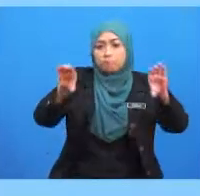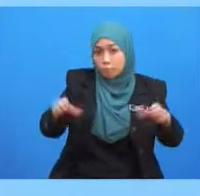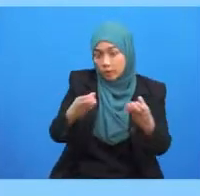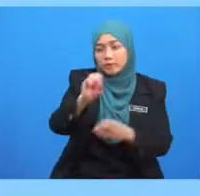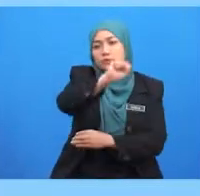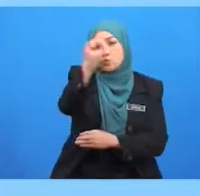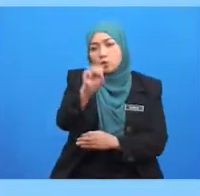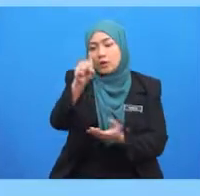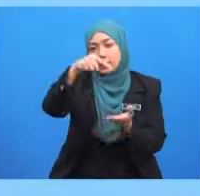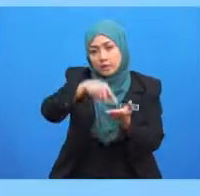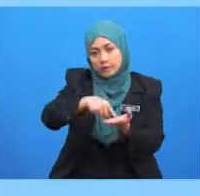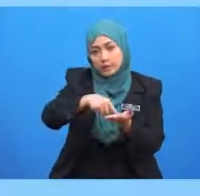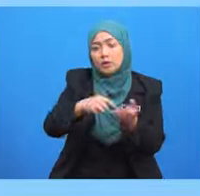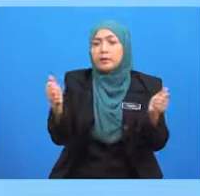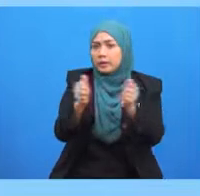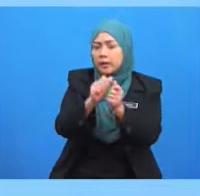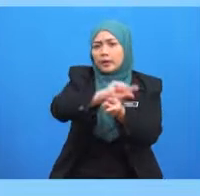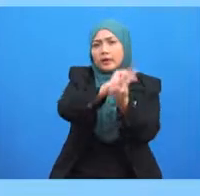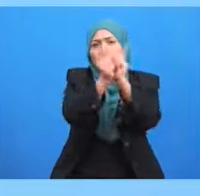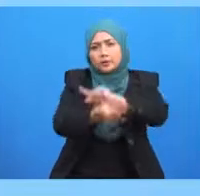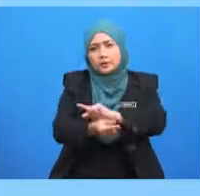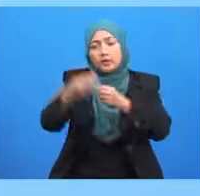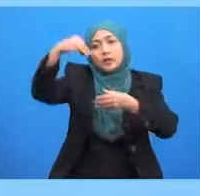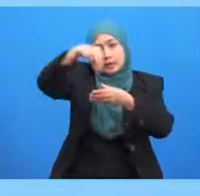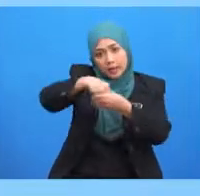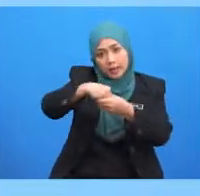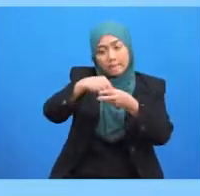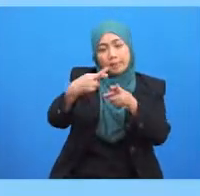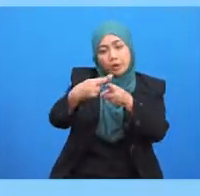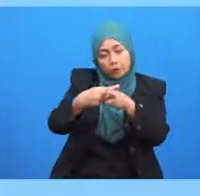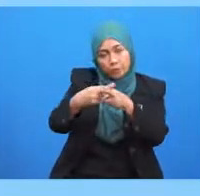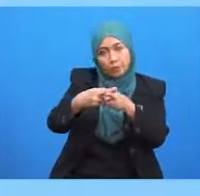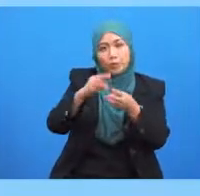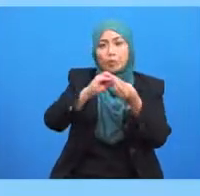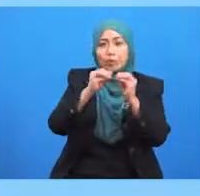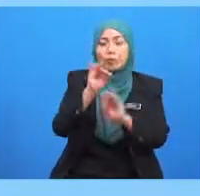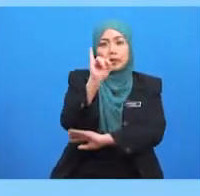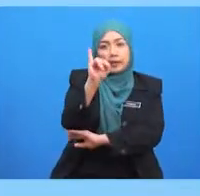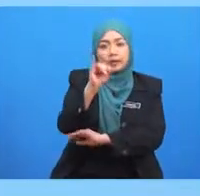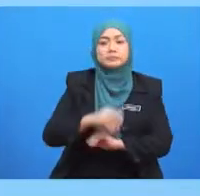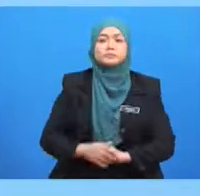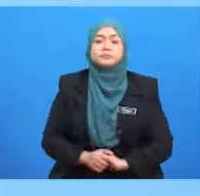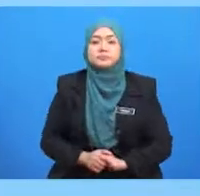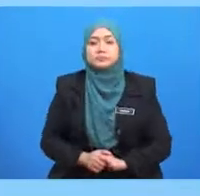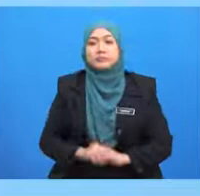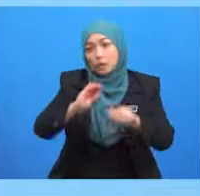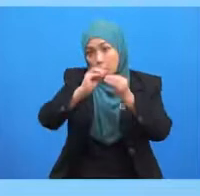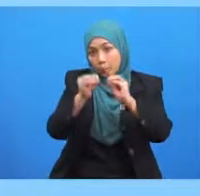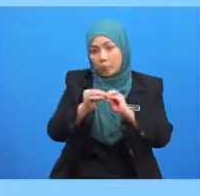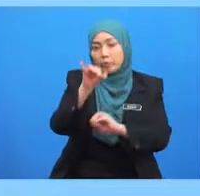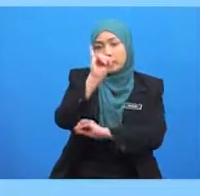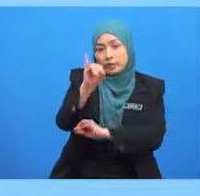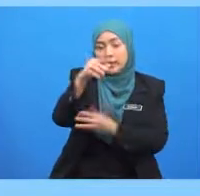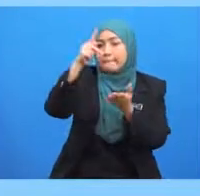ini dengan menggantikan kedalam Rumus nomor indeks numbur indeks